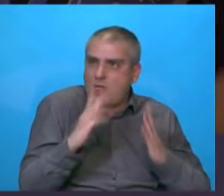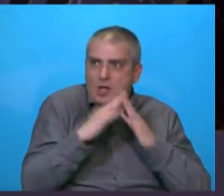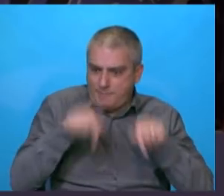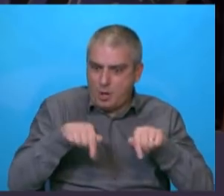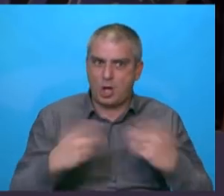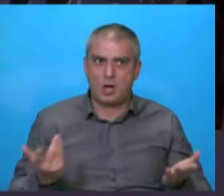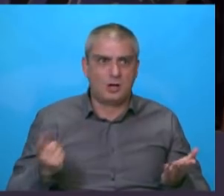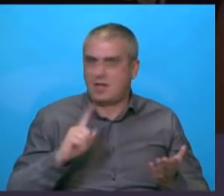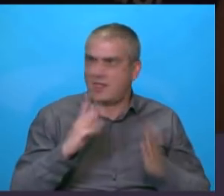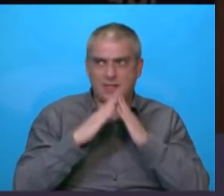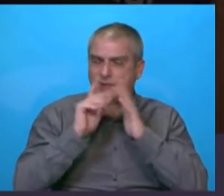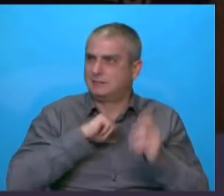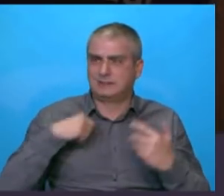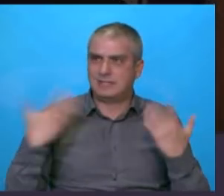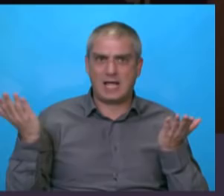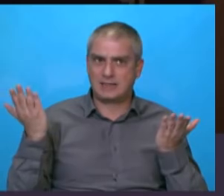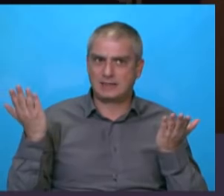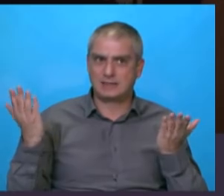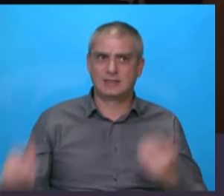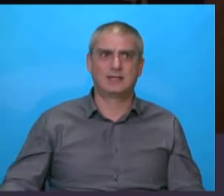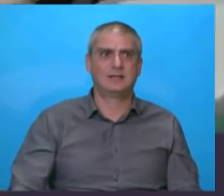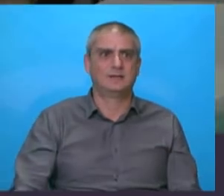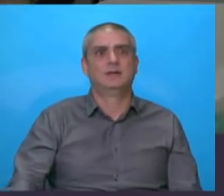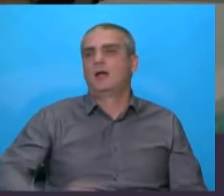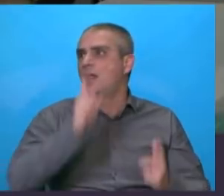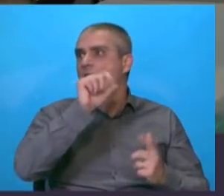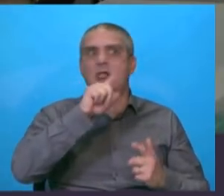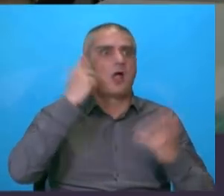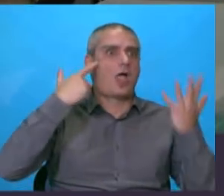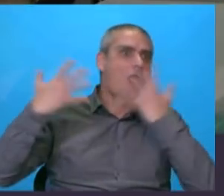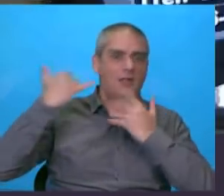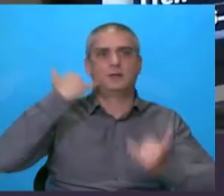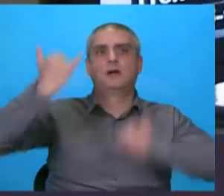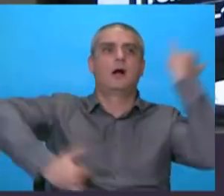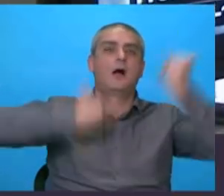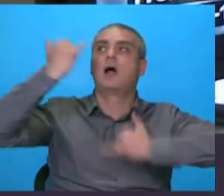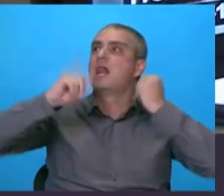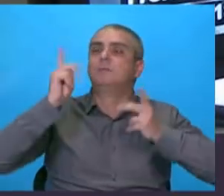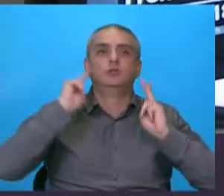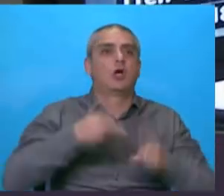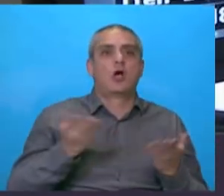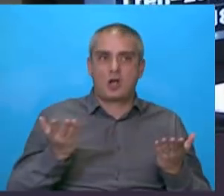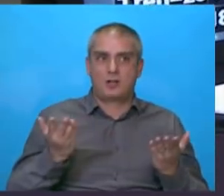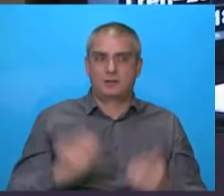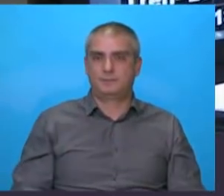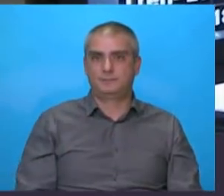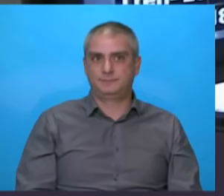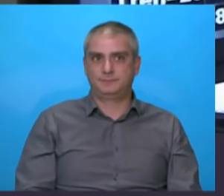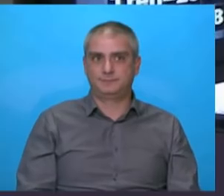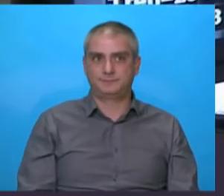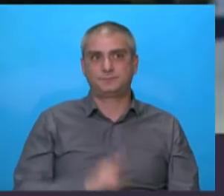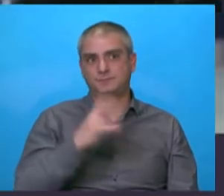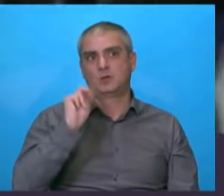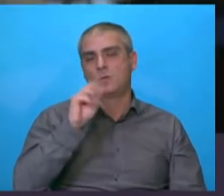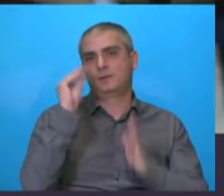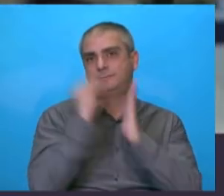אין לה בית בסין. ליאור חסר העונים, הרים טלפונים לכל מי שרק יכול היה לעזור. קוויני נכנסה